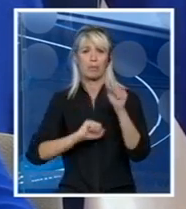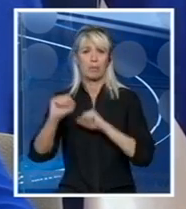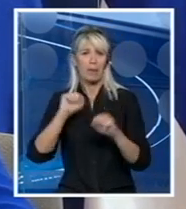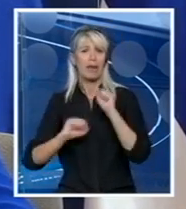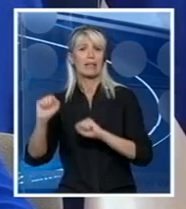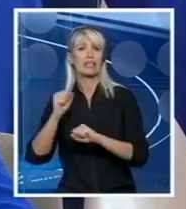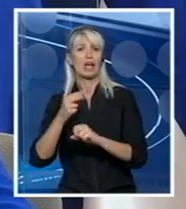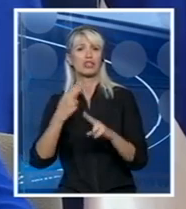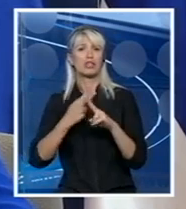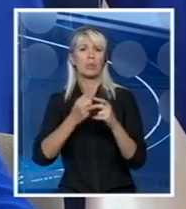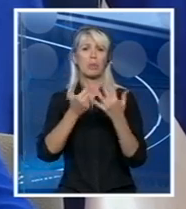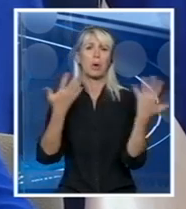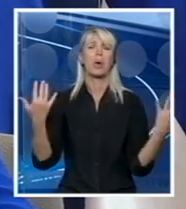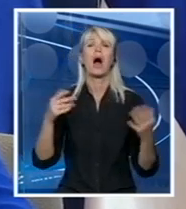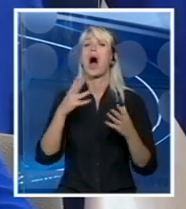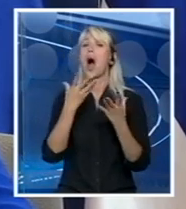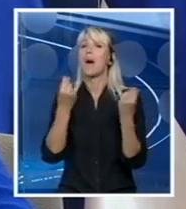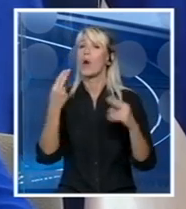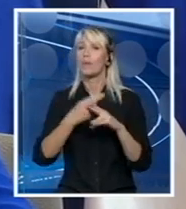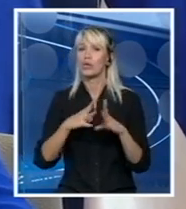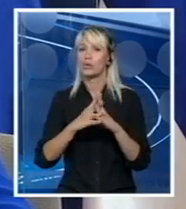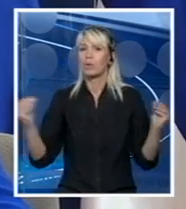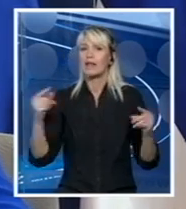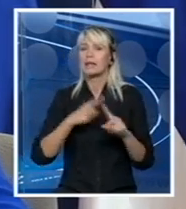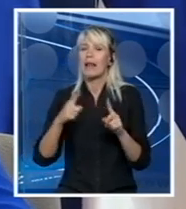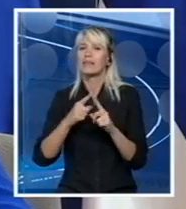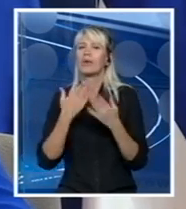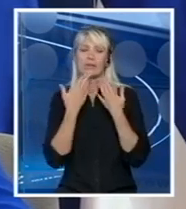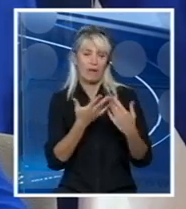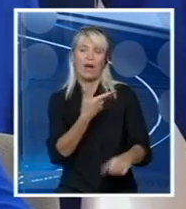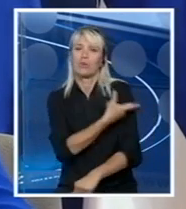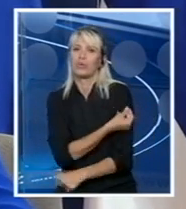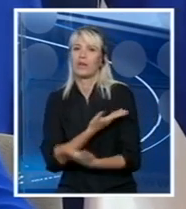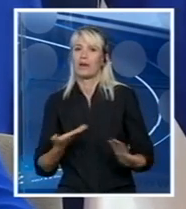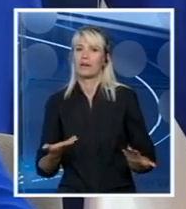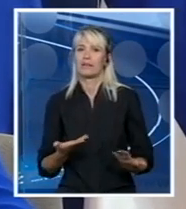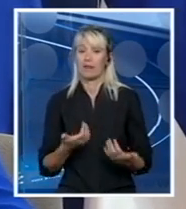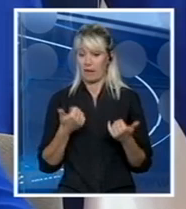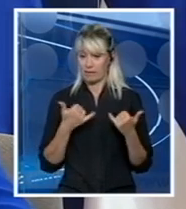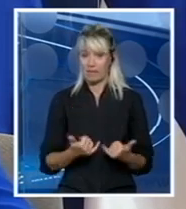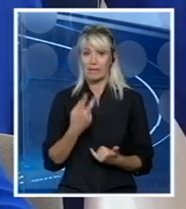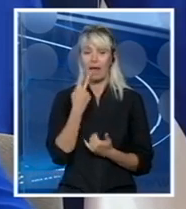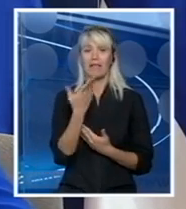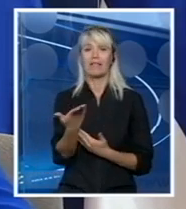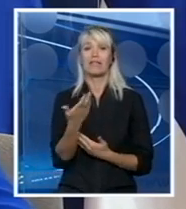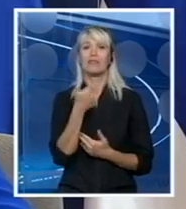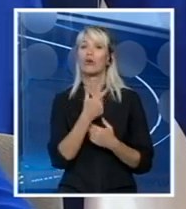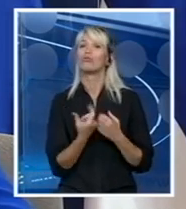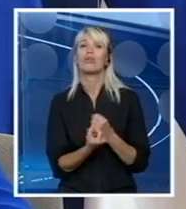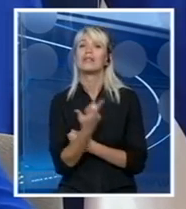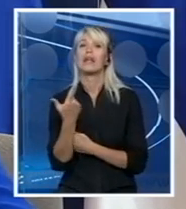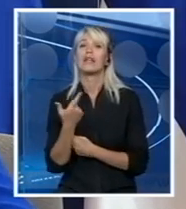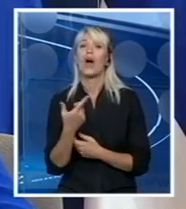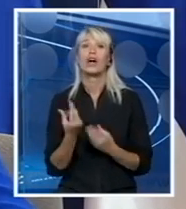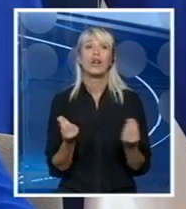iskorenjene. Upravo smo sada svedoci šta se dešava i kada se javi jedno zarazno oboljenje pandemijskog karaktera, kada vakcine